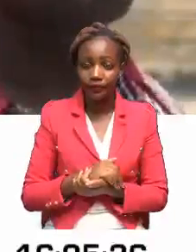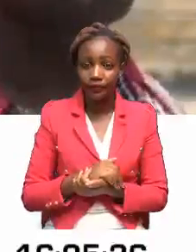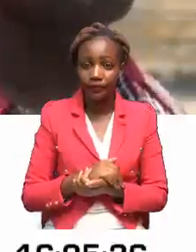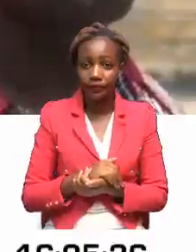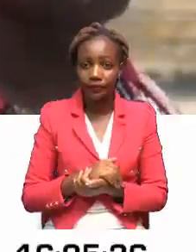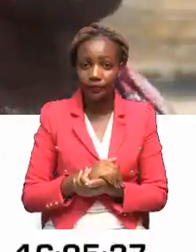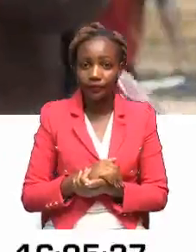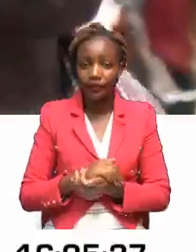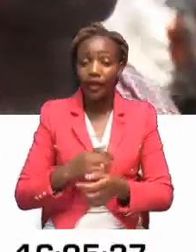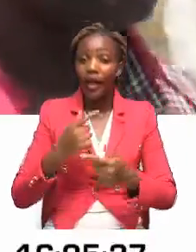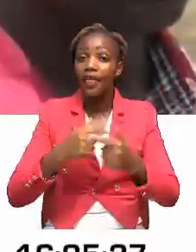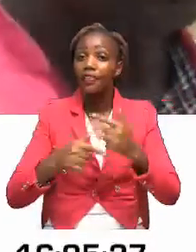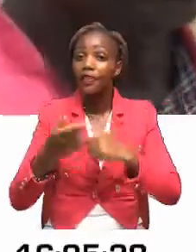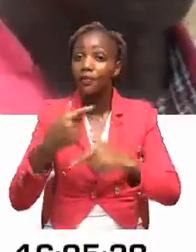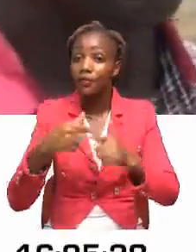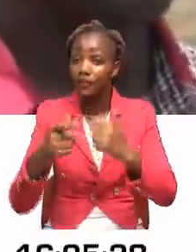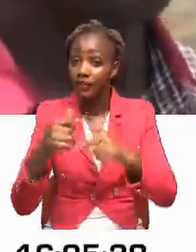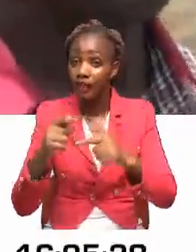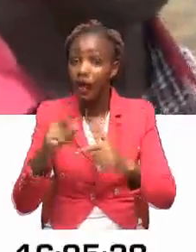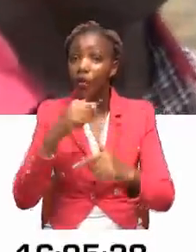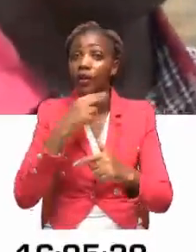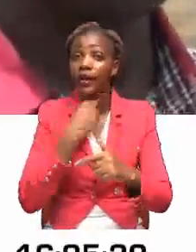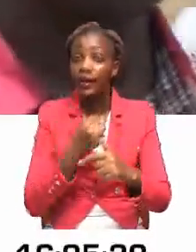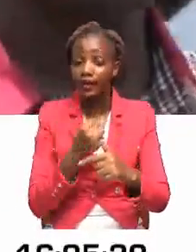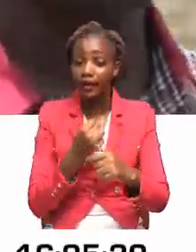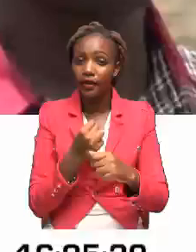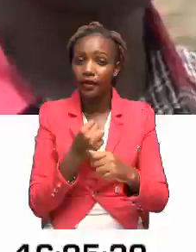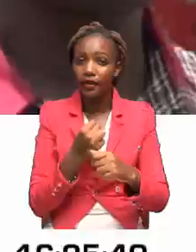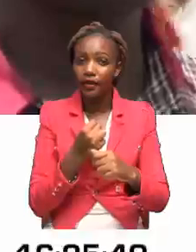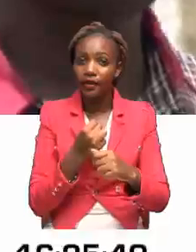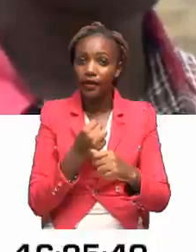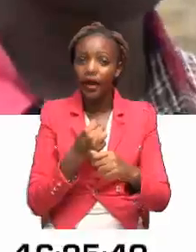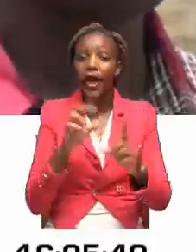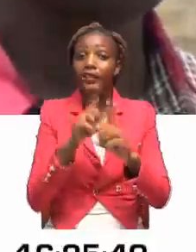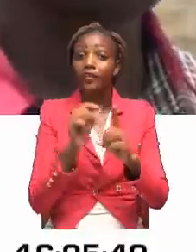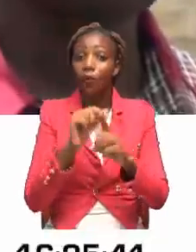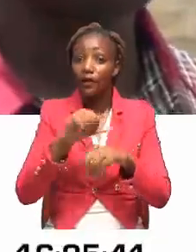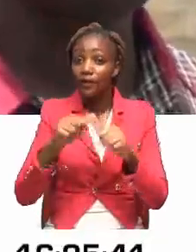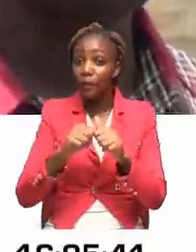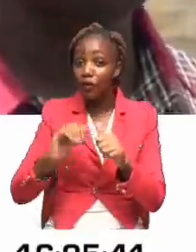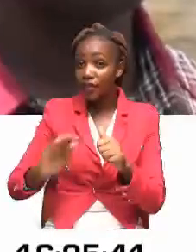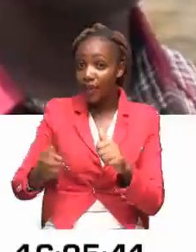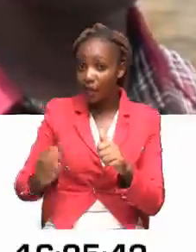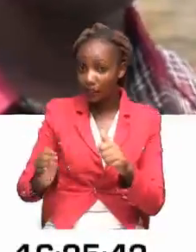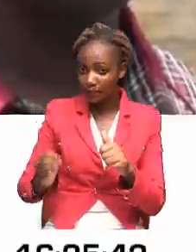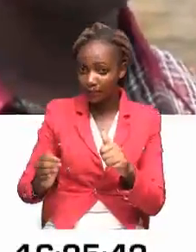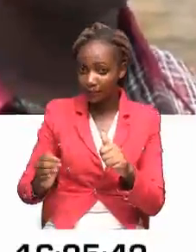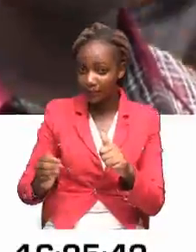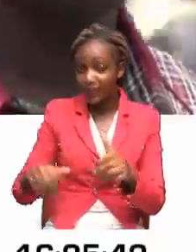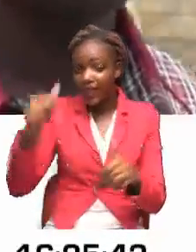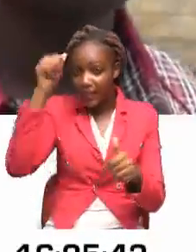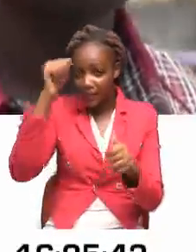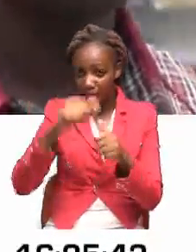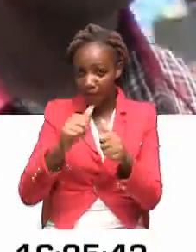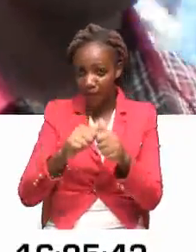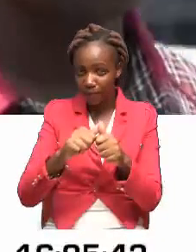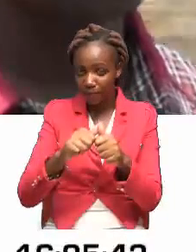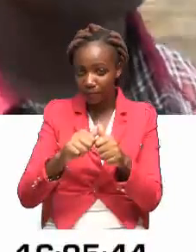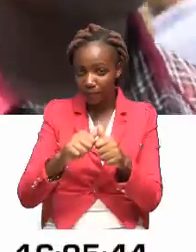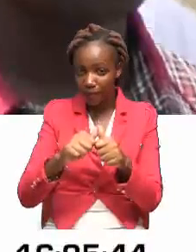ile procedure yenye nitakani ifuatwe ni ile maneno ya kaunti. Kaunti akingatulia